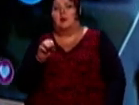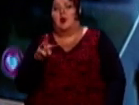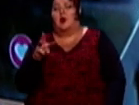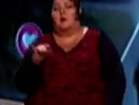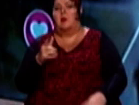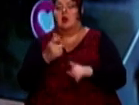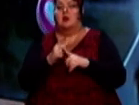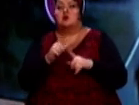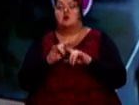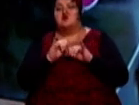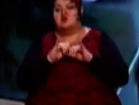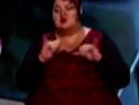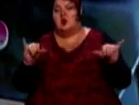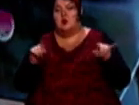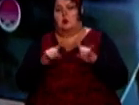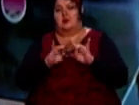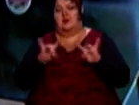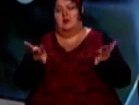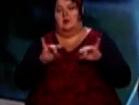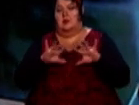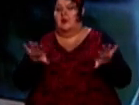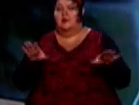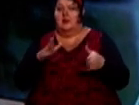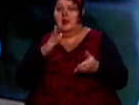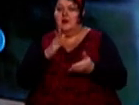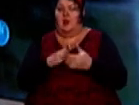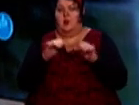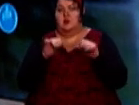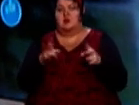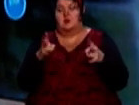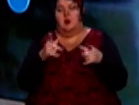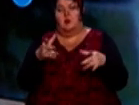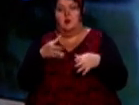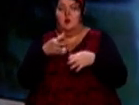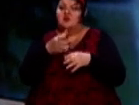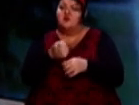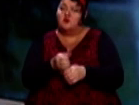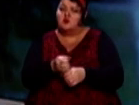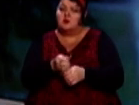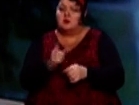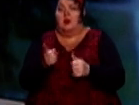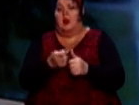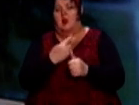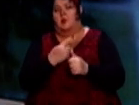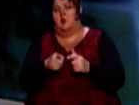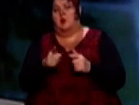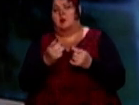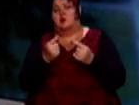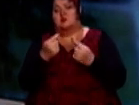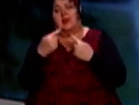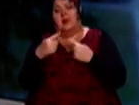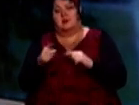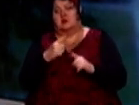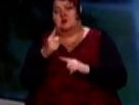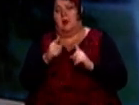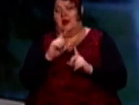широко трактувати це питання не є можливим. Треба його трохи або звузити, або трохи інакше